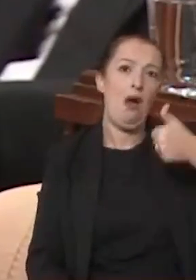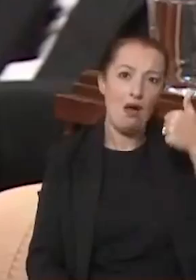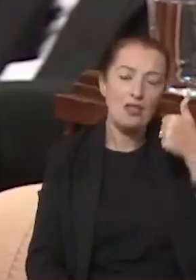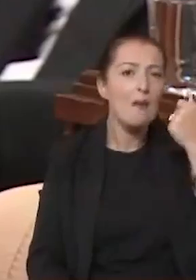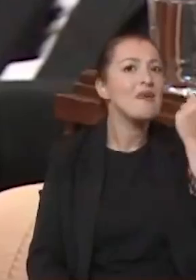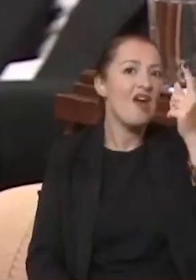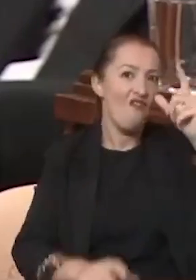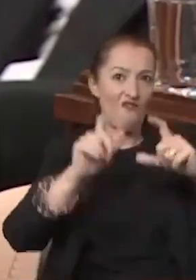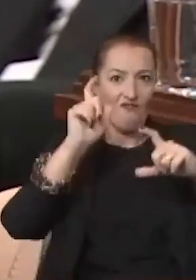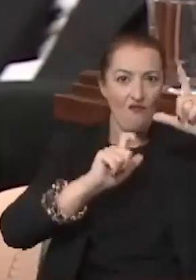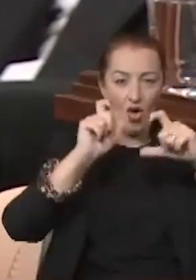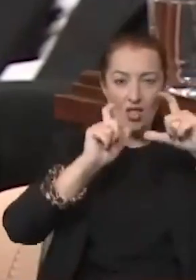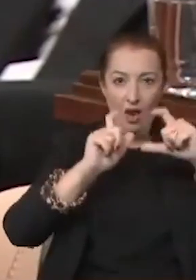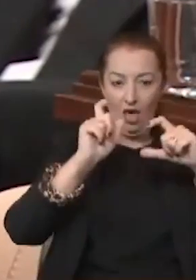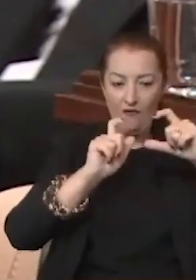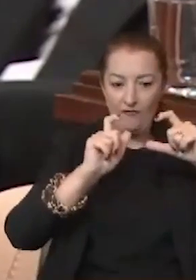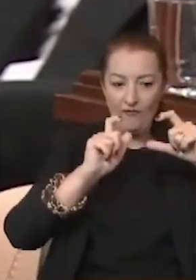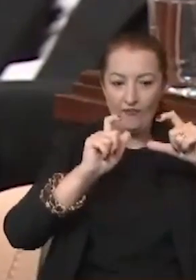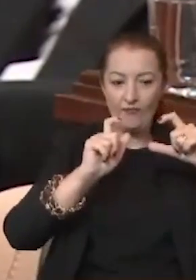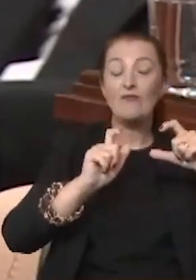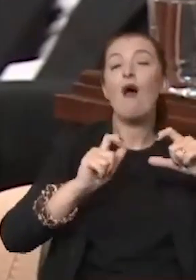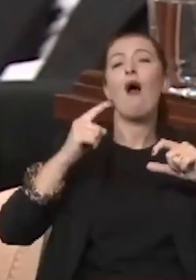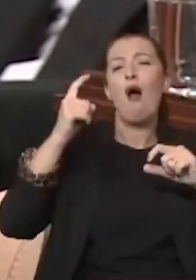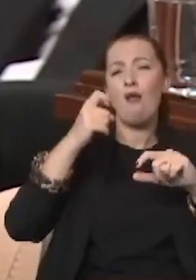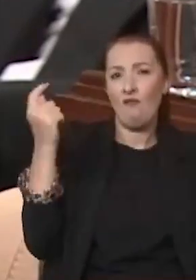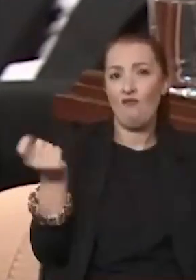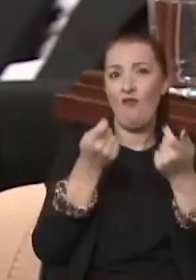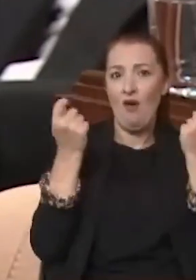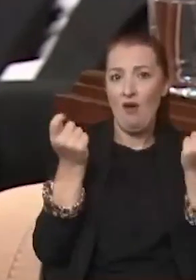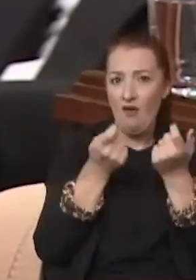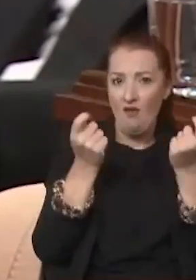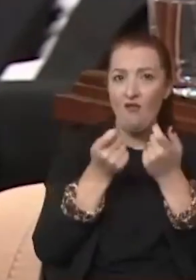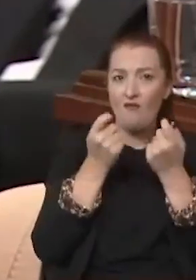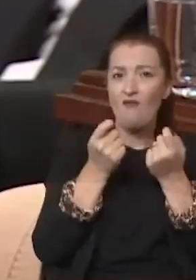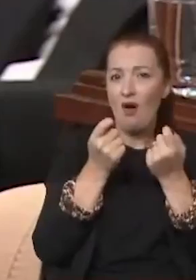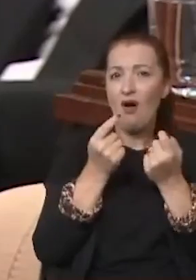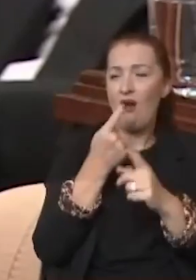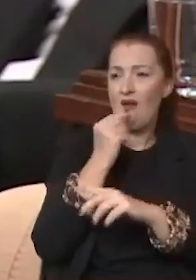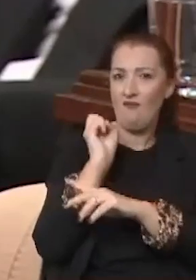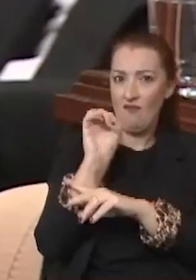bir fotoğrafından yola çıkarak aylarca itibar suikastı yaptınız.